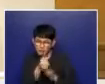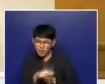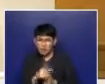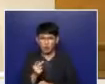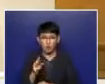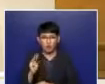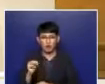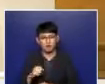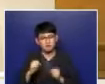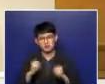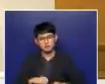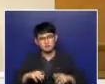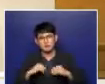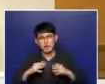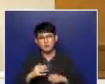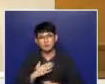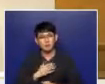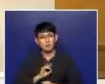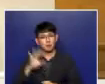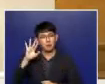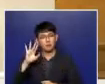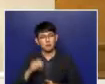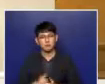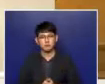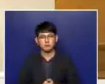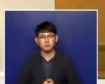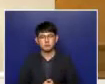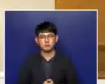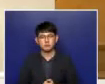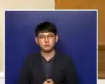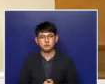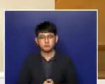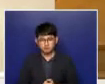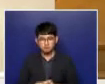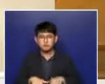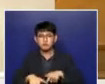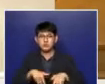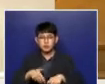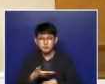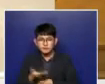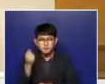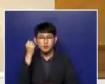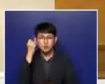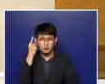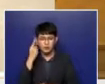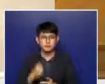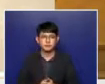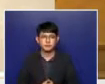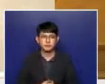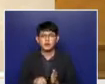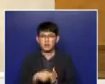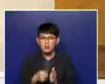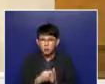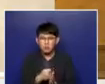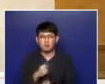ไหนนะครับดรพิจิตรก็เลยทำรางออกไปข้ามไฟฝั่งธนบุรีข้ามไปทางวงเวียน